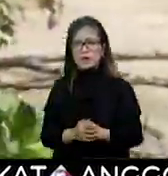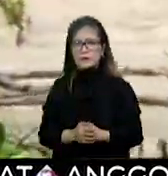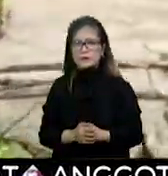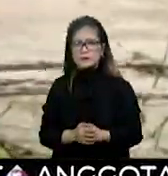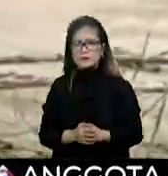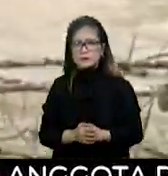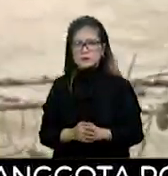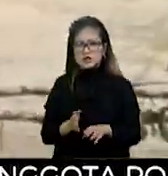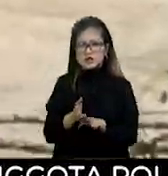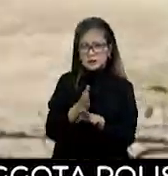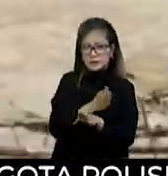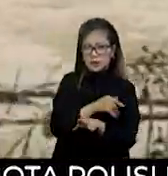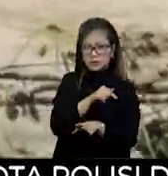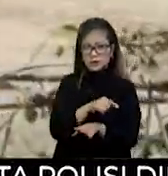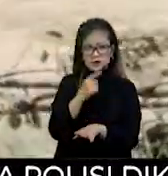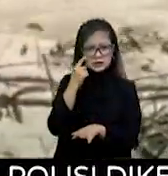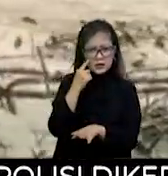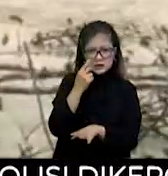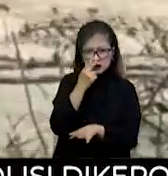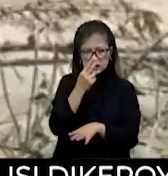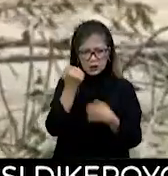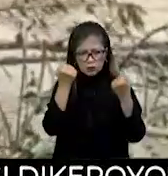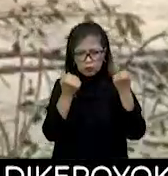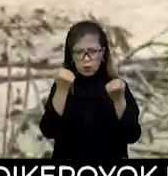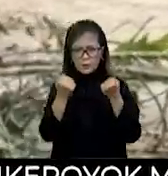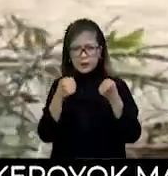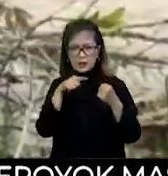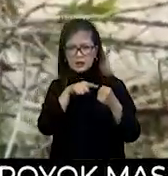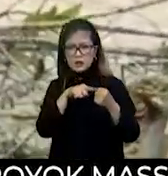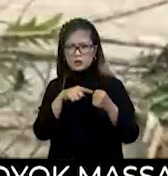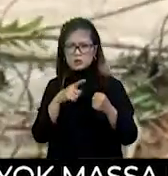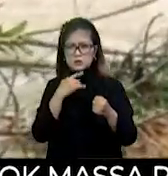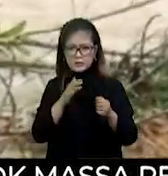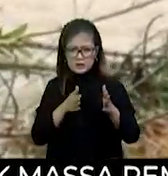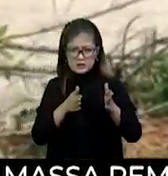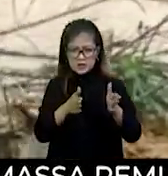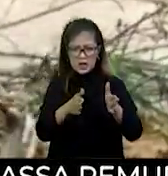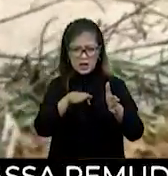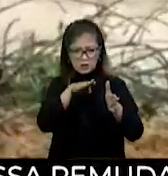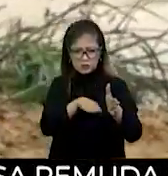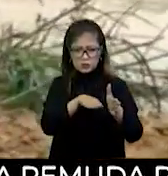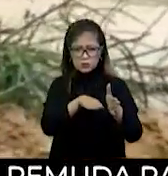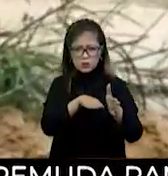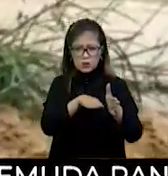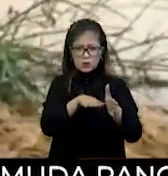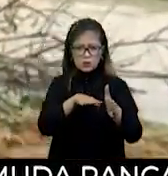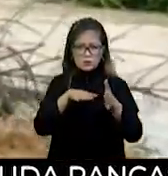Sebelumnya, menurut saksi mata, mobil Pasutri tersebut nekat menerobos jalan yang banjir sepanjang 100 meter dengan kedalaman 1